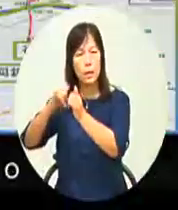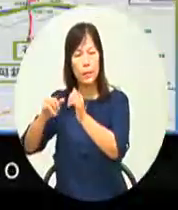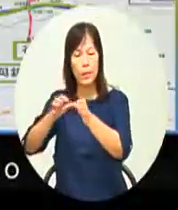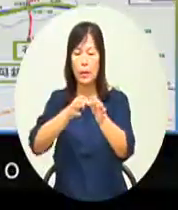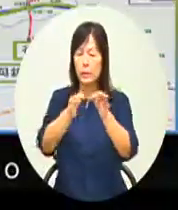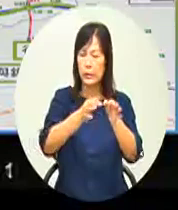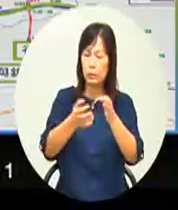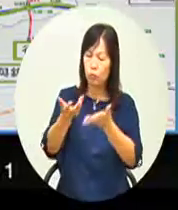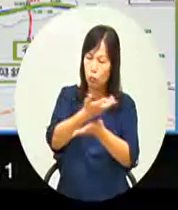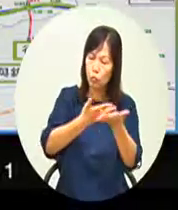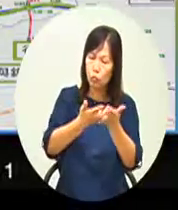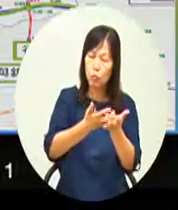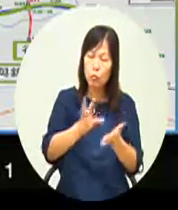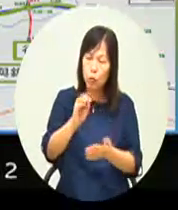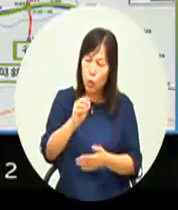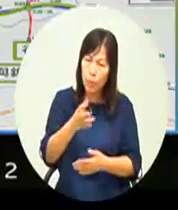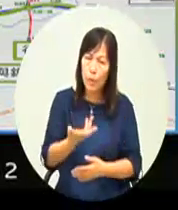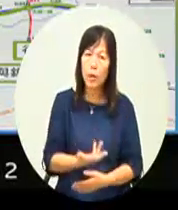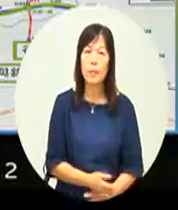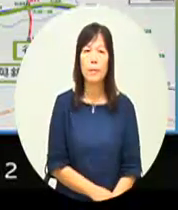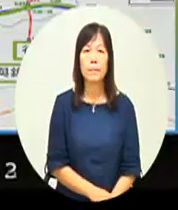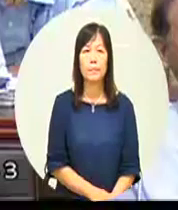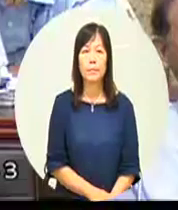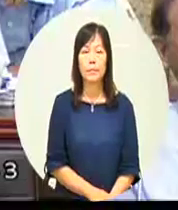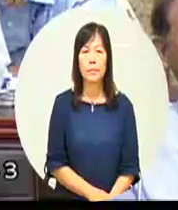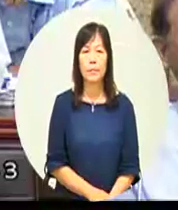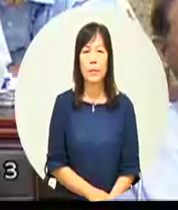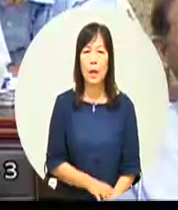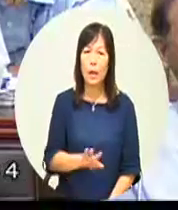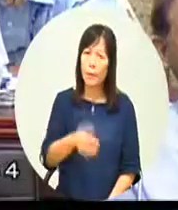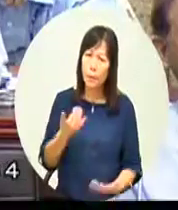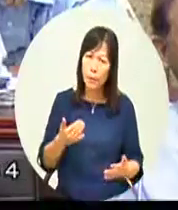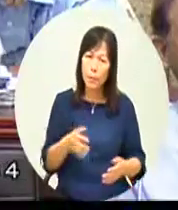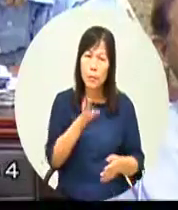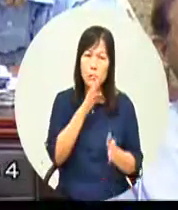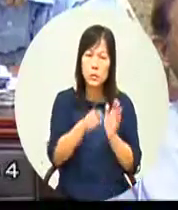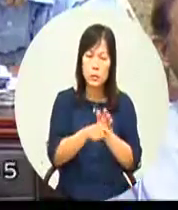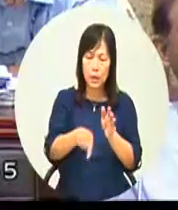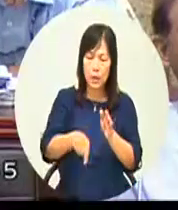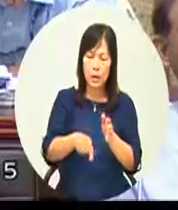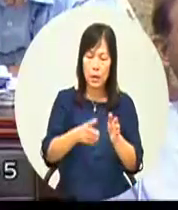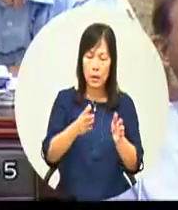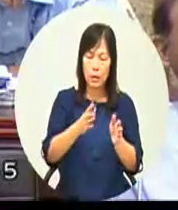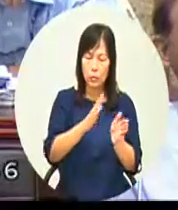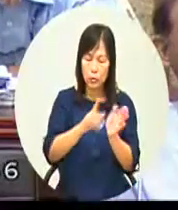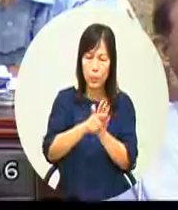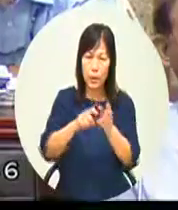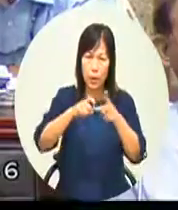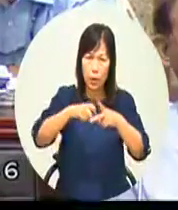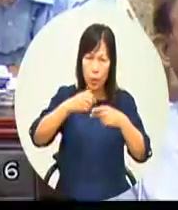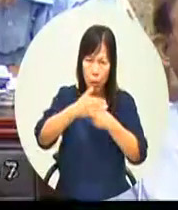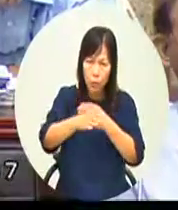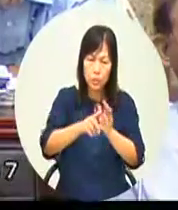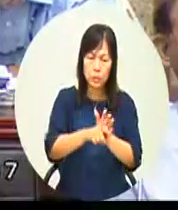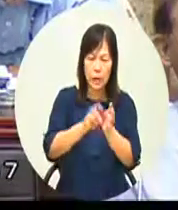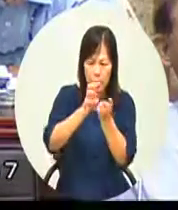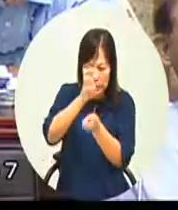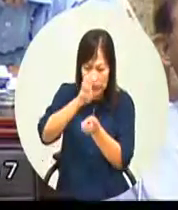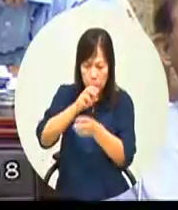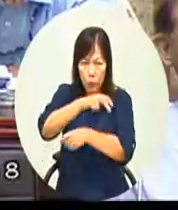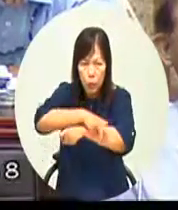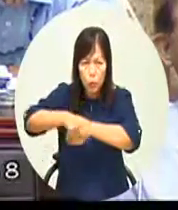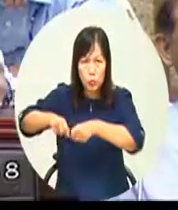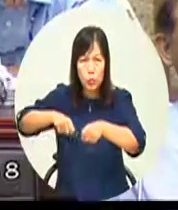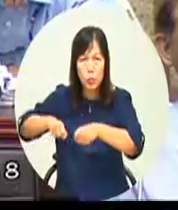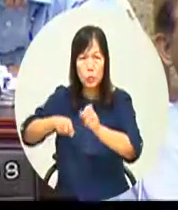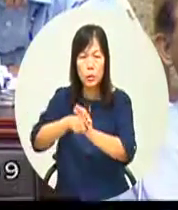个沟通吗？做了吗？还没吗？ 我们这一部分哦， 是。 就是准备在工程，因为我们现在其实细部设计部分还